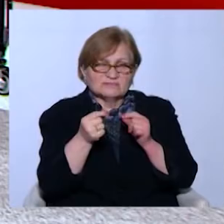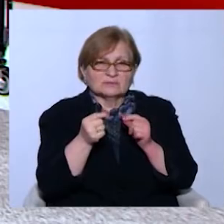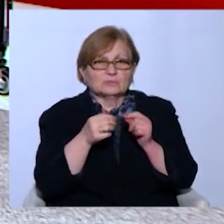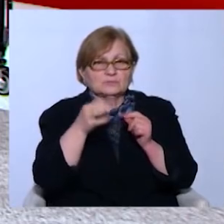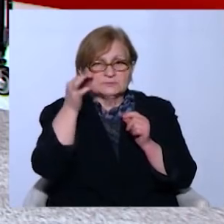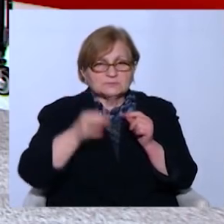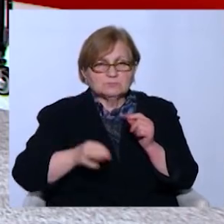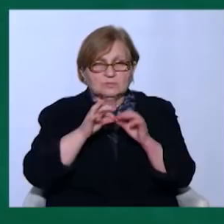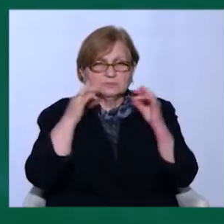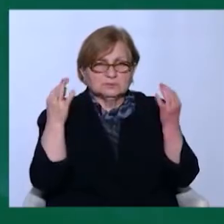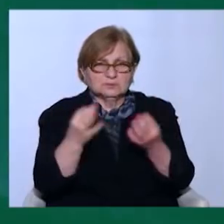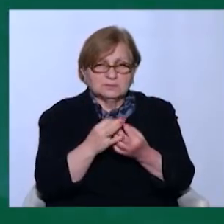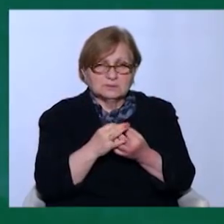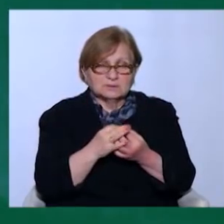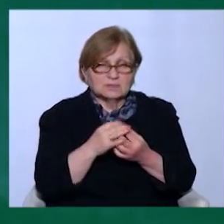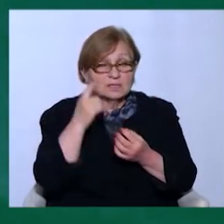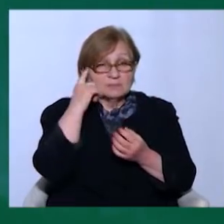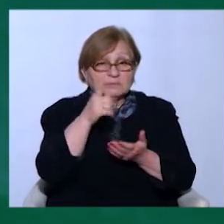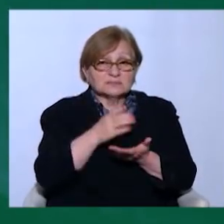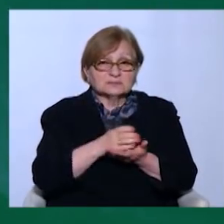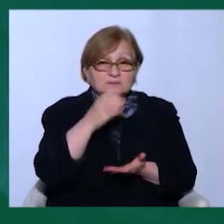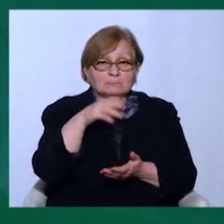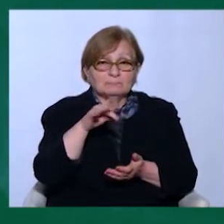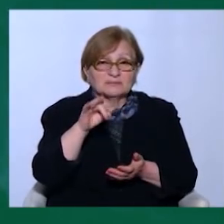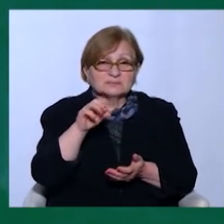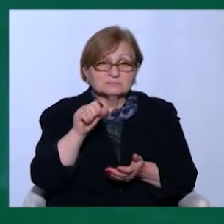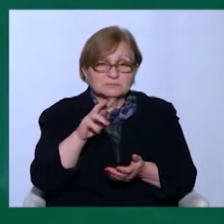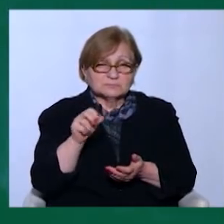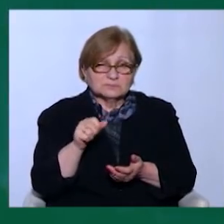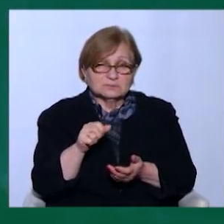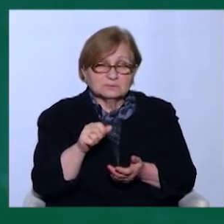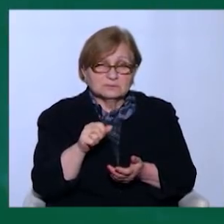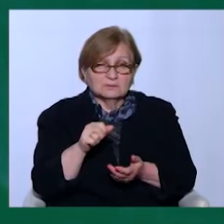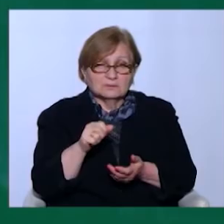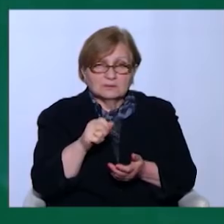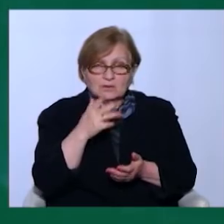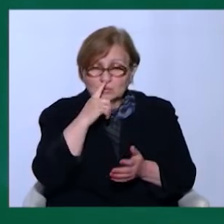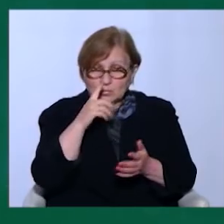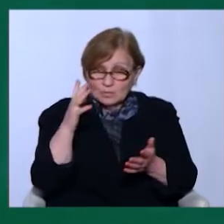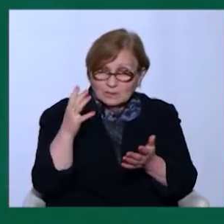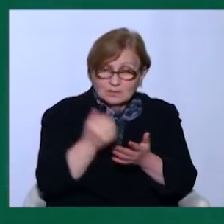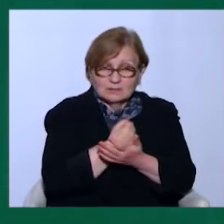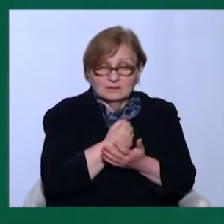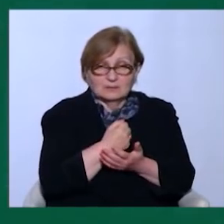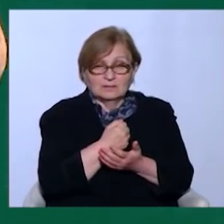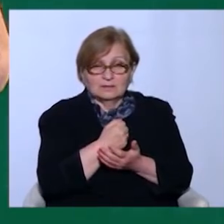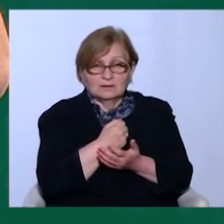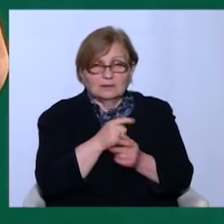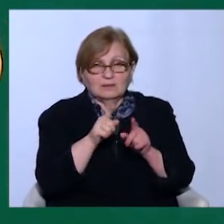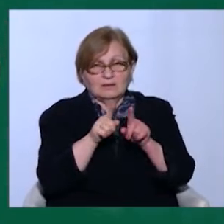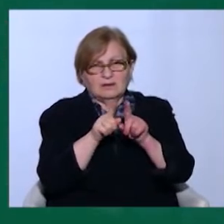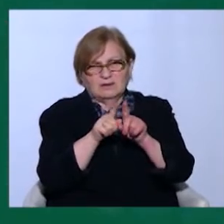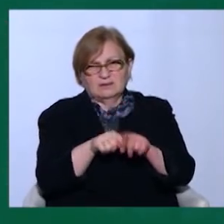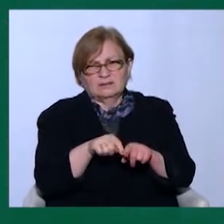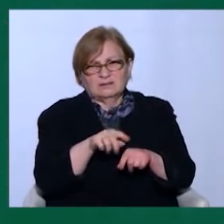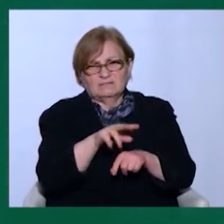და წახნაგებს შორის. იფიქრეთ პრიზმებზე და თქვენ წარმოიდგინეთ, თუ მიაგნებთ ამ დამოკიდებულებას, იგივე